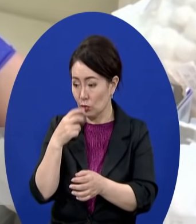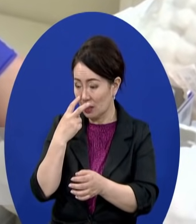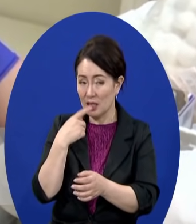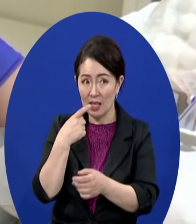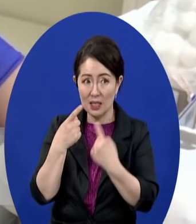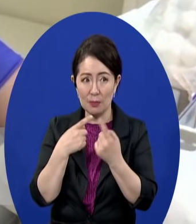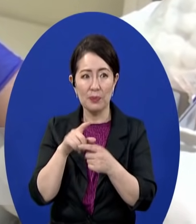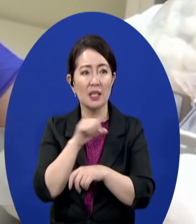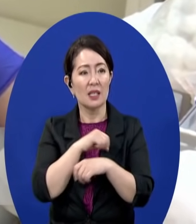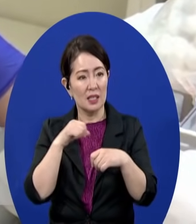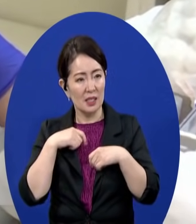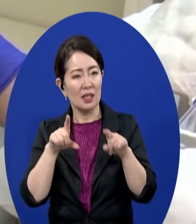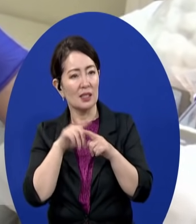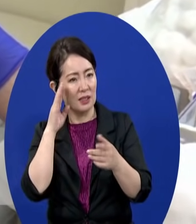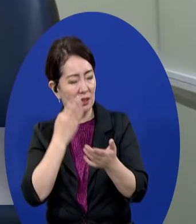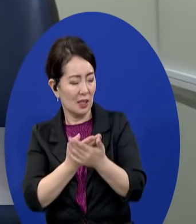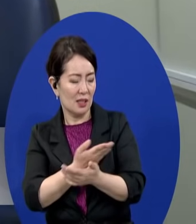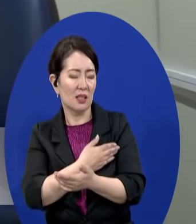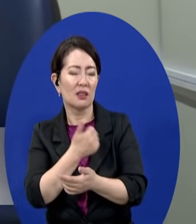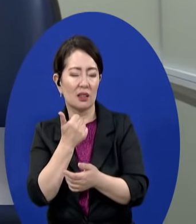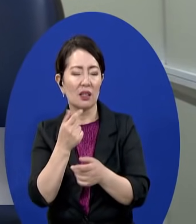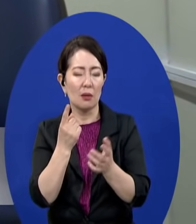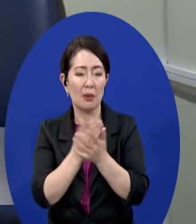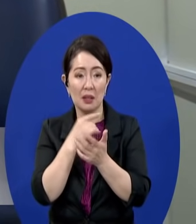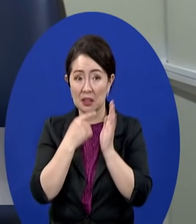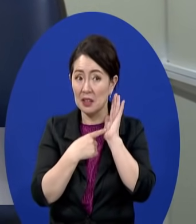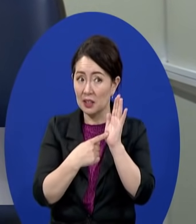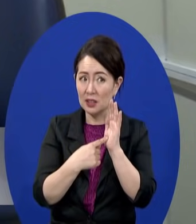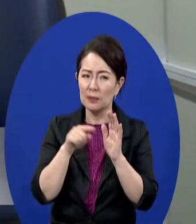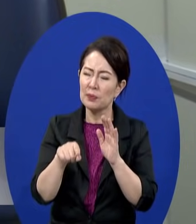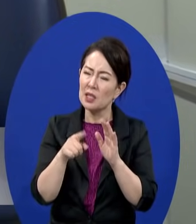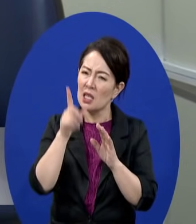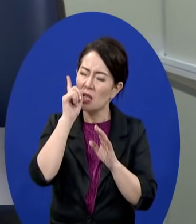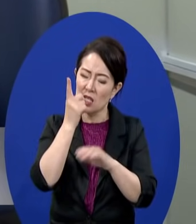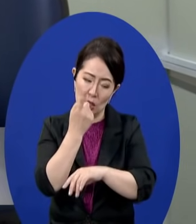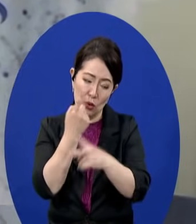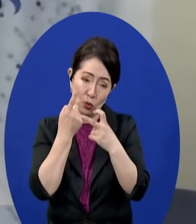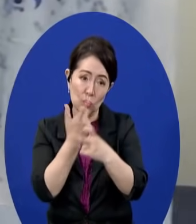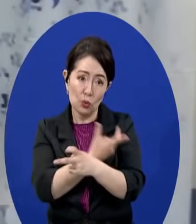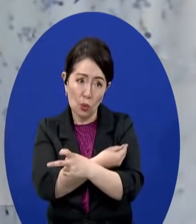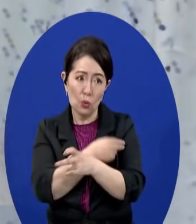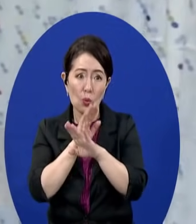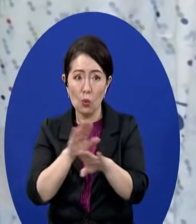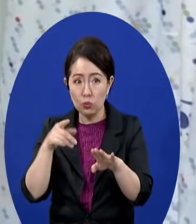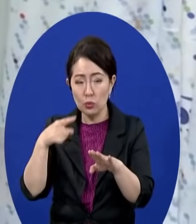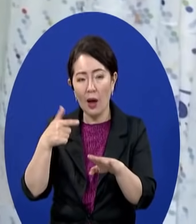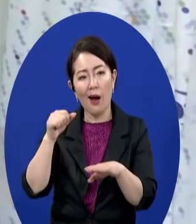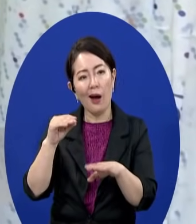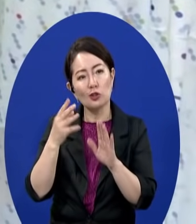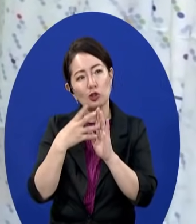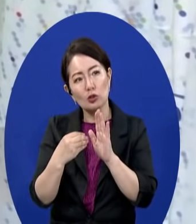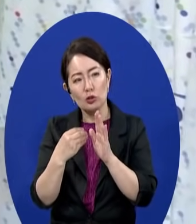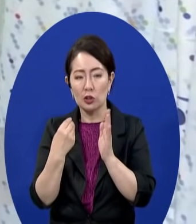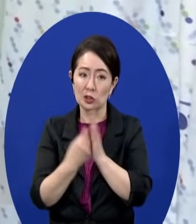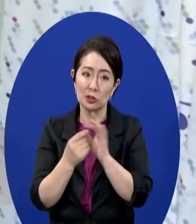бол иргэд ч үүнд санал нэгтэй байгаагаа илэрхийлсгээсэн байна. Мөн ихний тунгаа хийлгэсэн хүүхдүүдэд ямар нэгэн гаж нөлөө